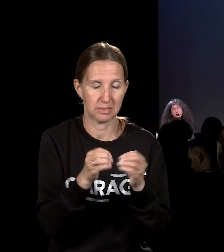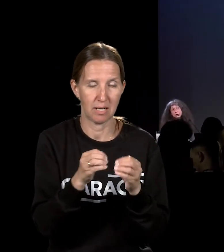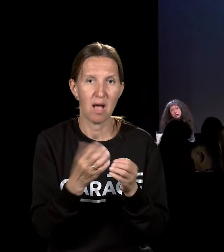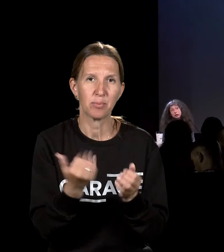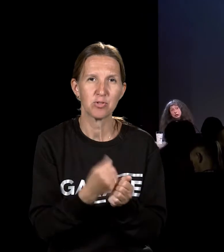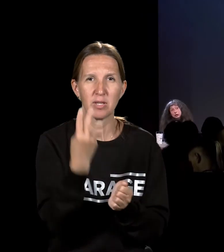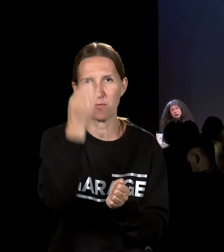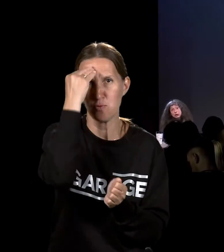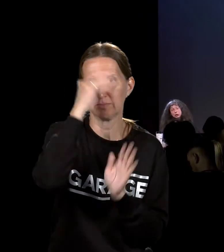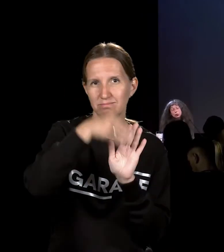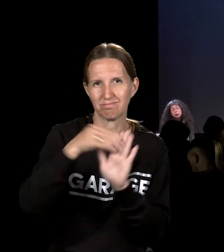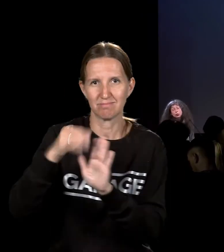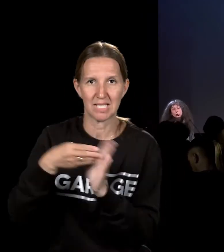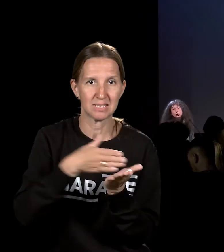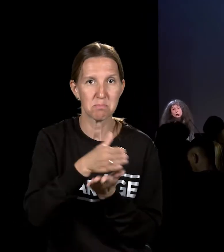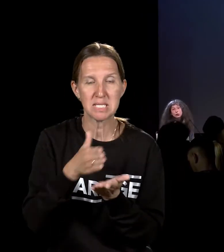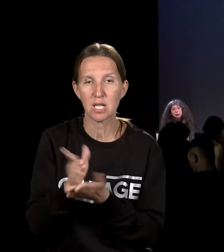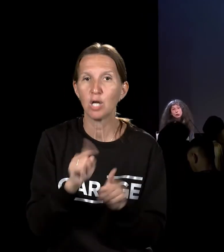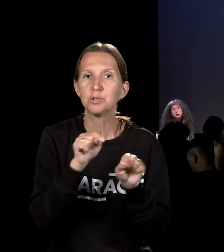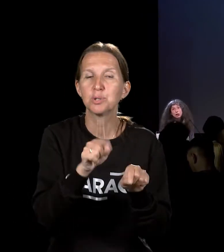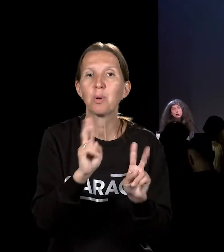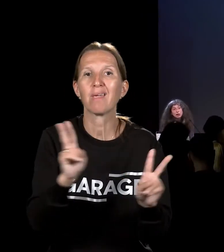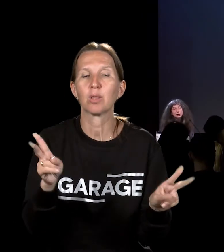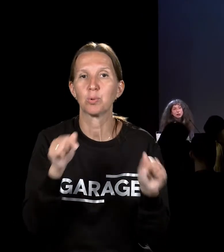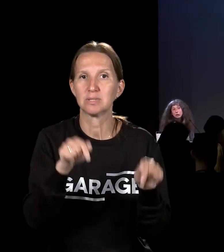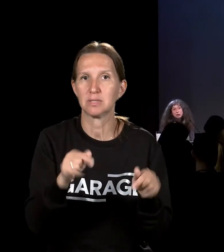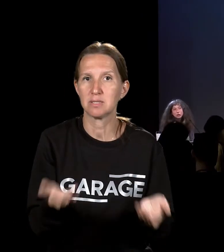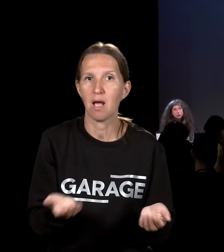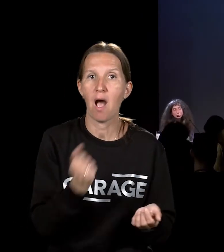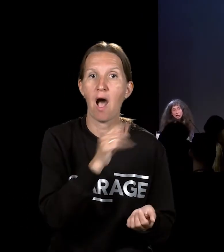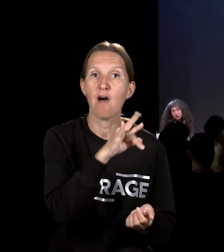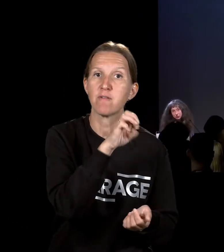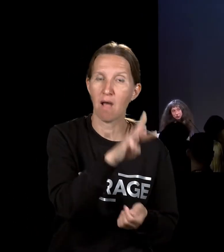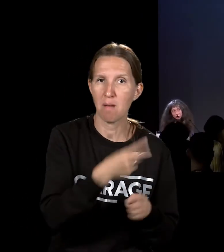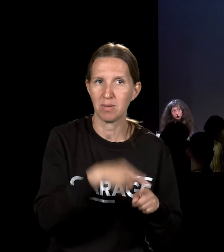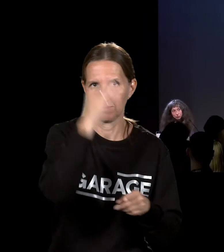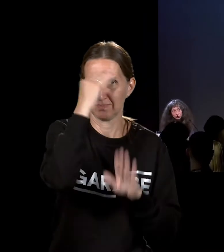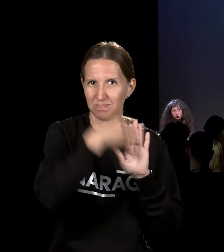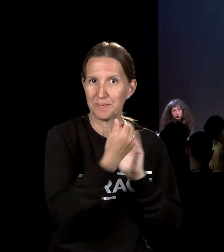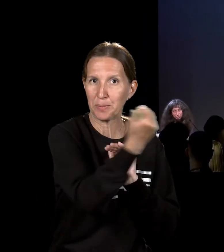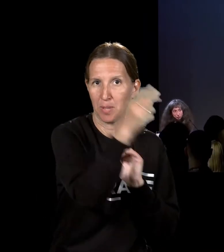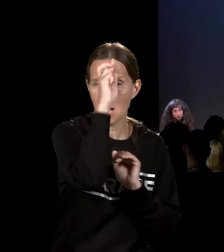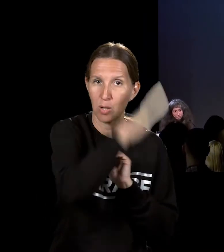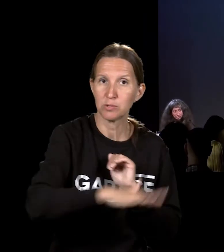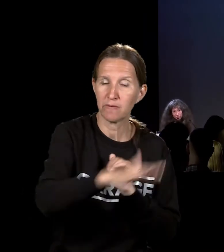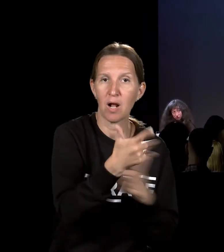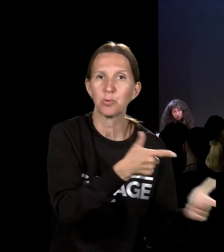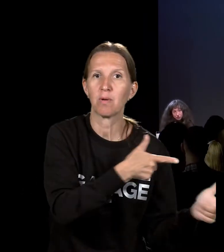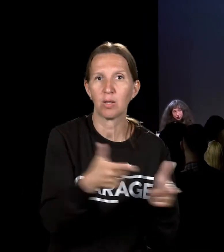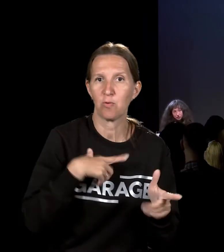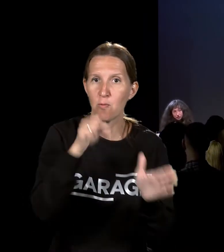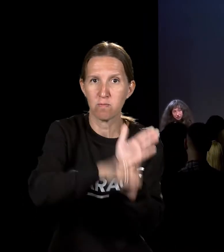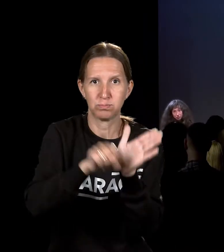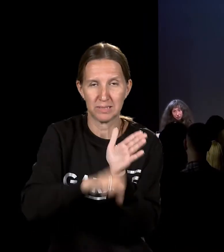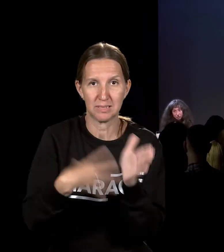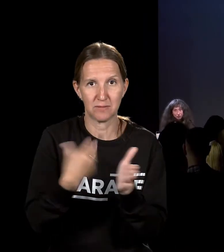двусмысленная идея. Кто, что здесь, кто. Авраам – это государство, которое приносит, готово принести жертву